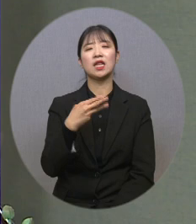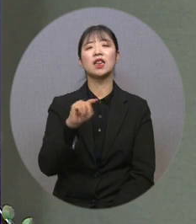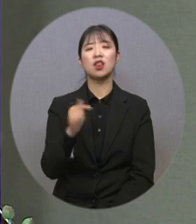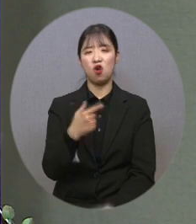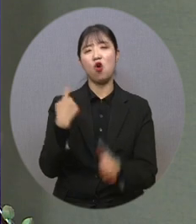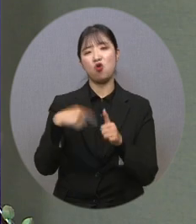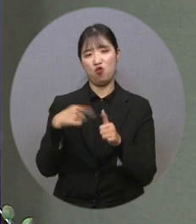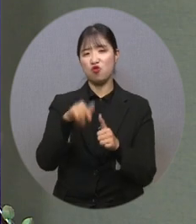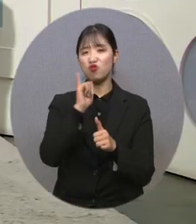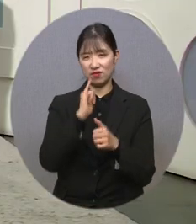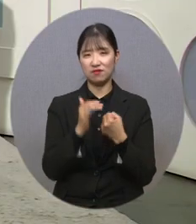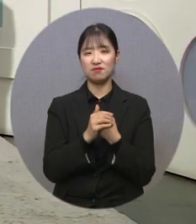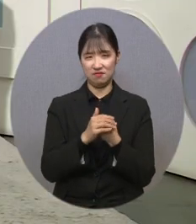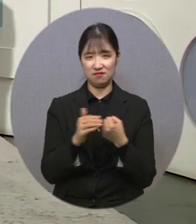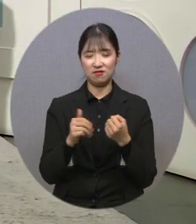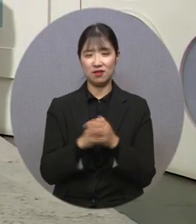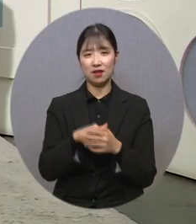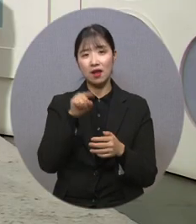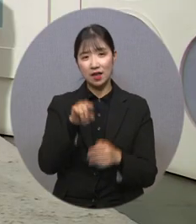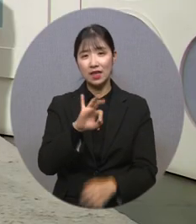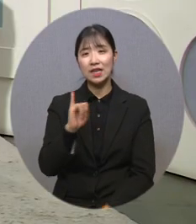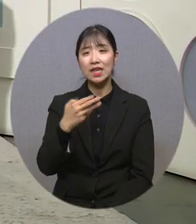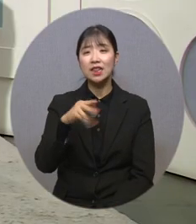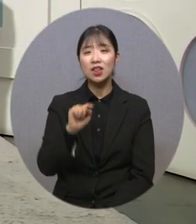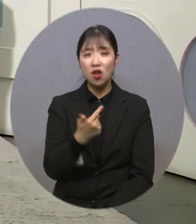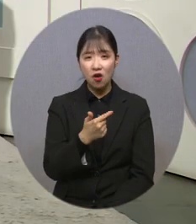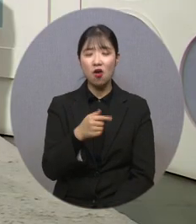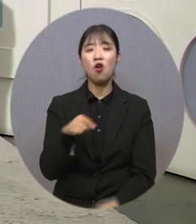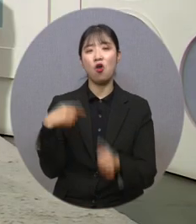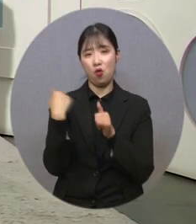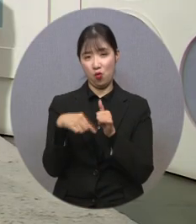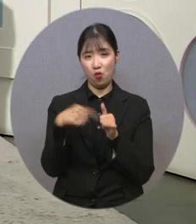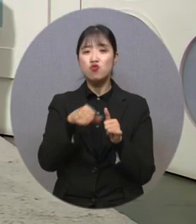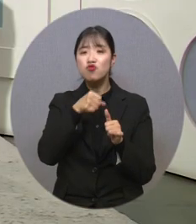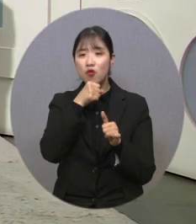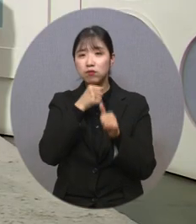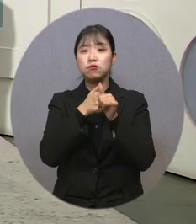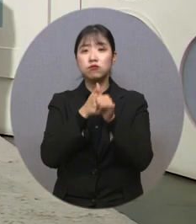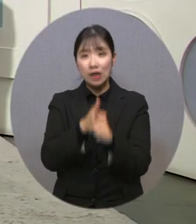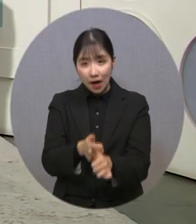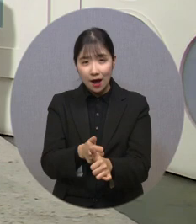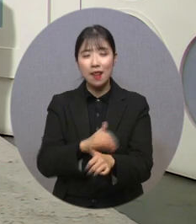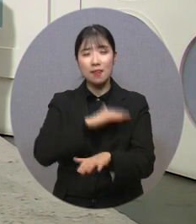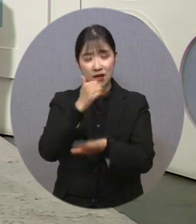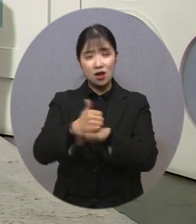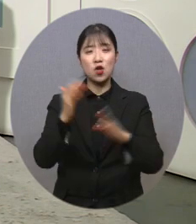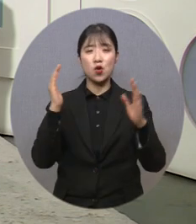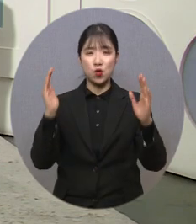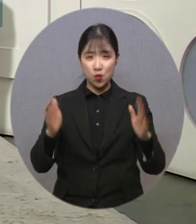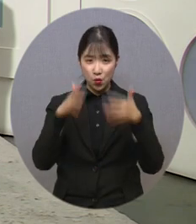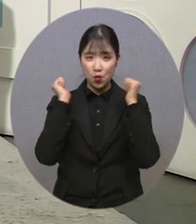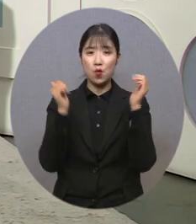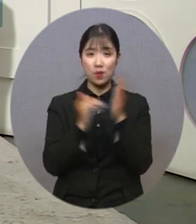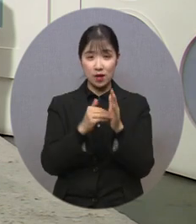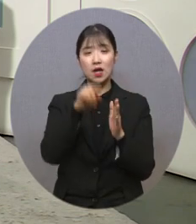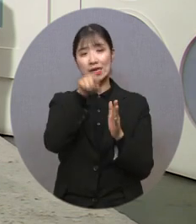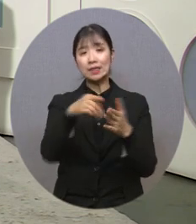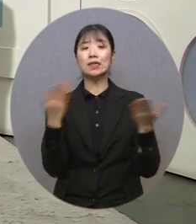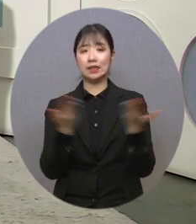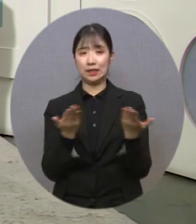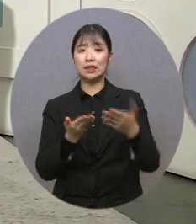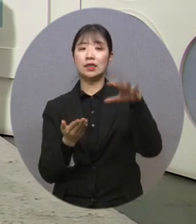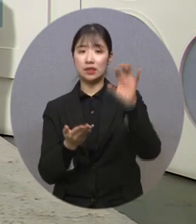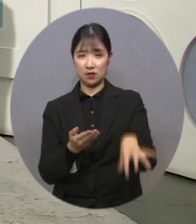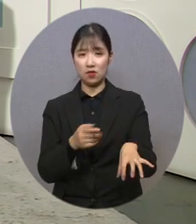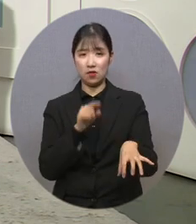네. 하더라고요. 네, 그렇습니다. 그래서 그 인턴 교육의 점수에 따라서 네. 나중에 졸업을 하면 네. 바로 그 직장에